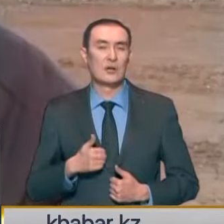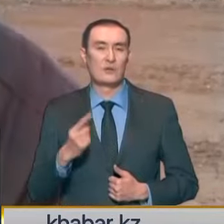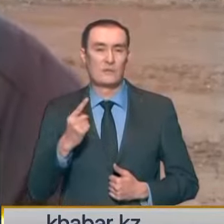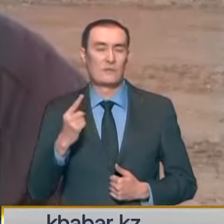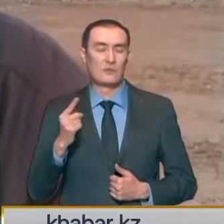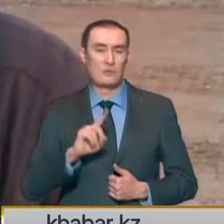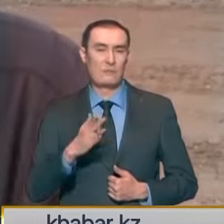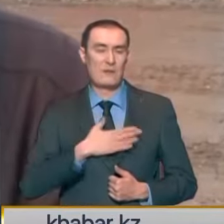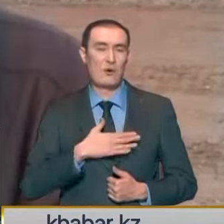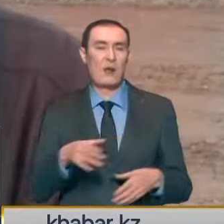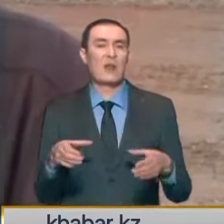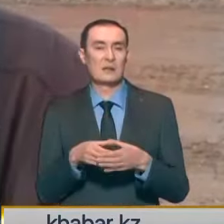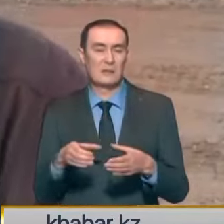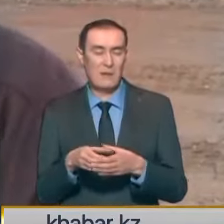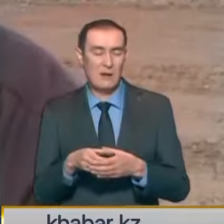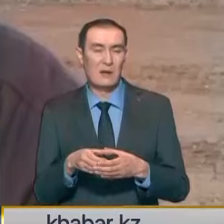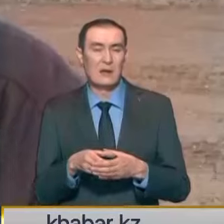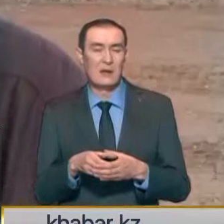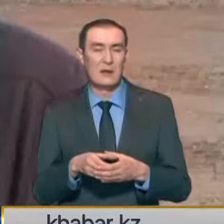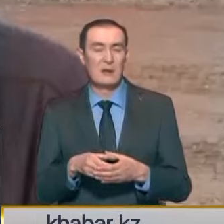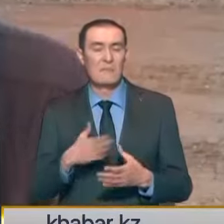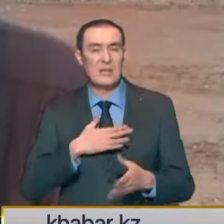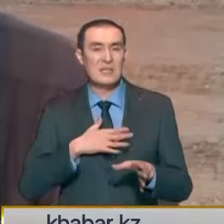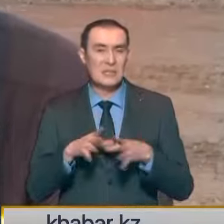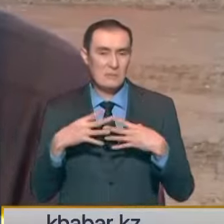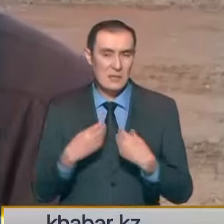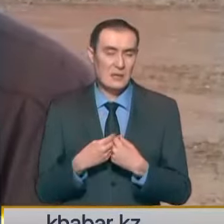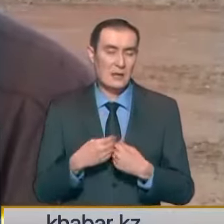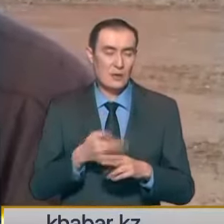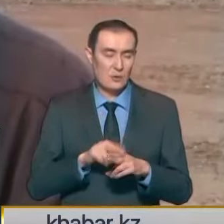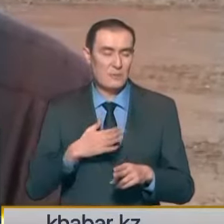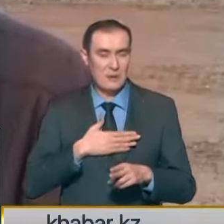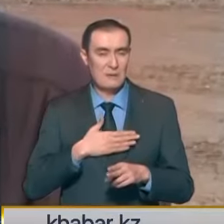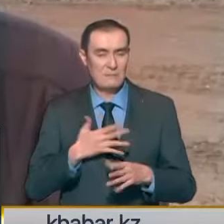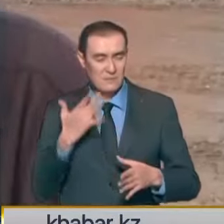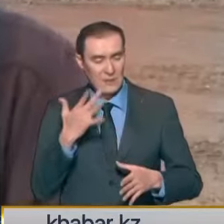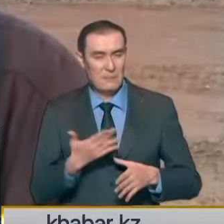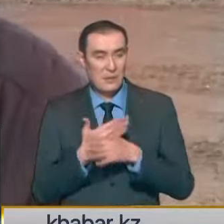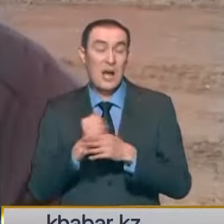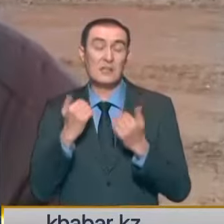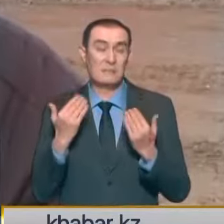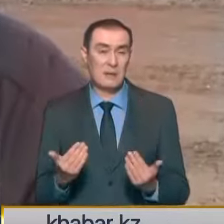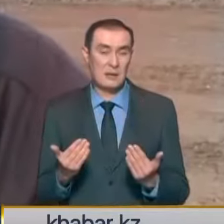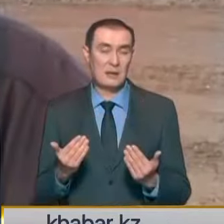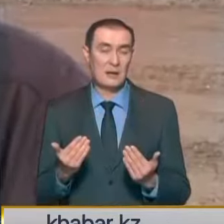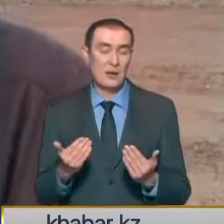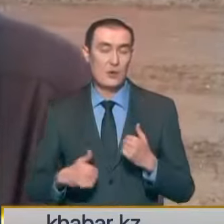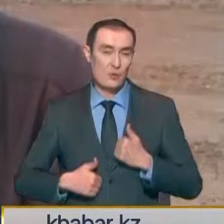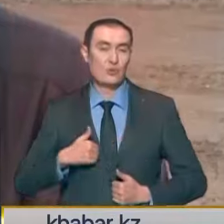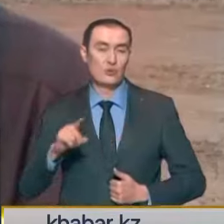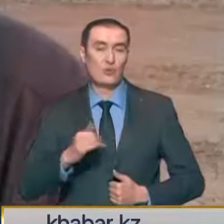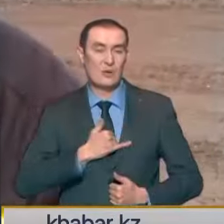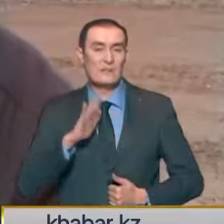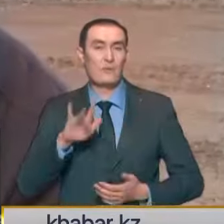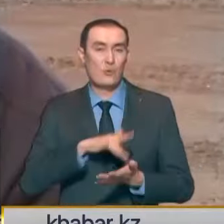первую очередь моего коллектива, семьи, тылом, которые поддерживали. Ну а сейчас гордо, что в